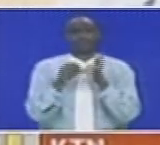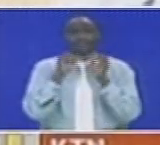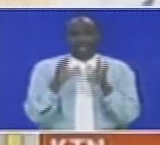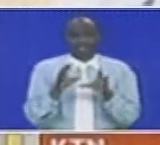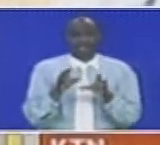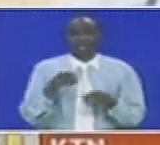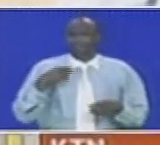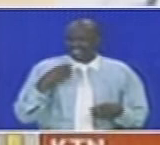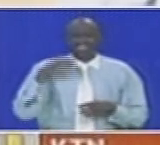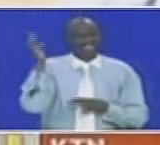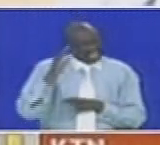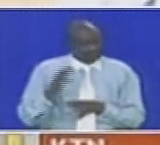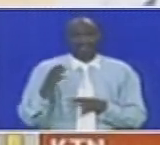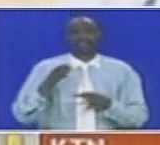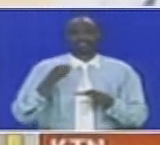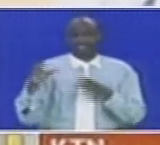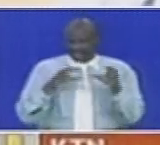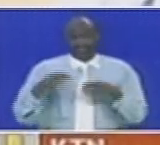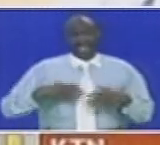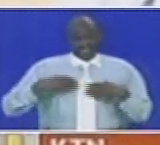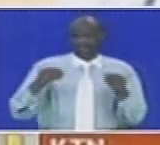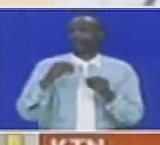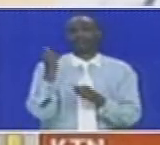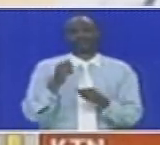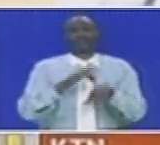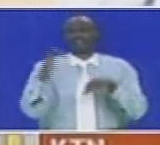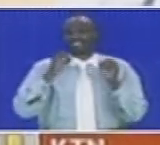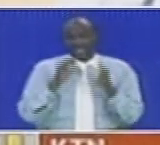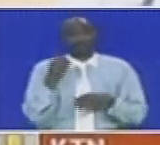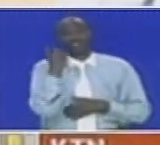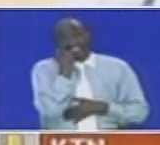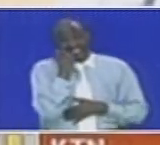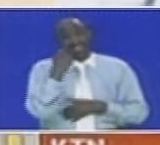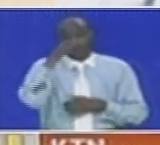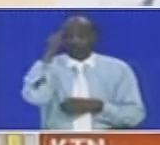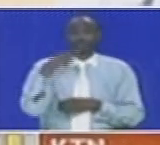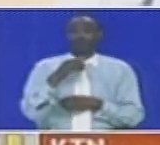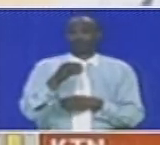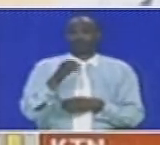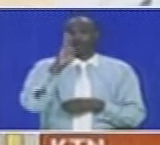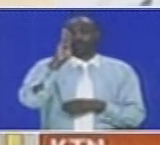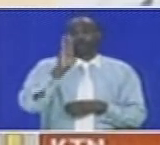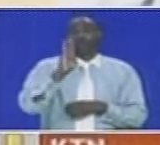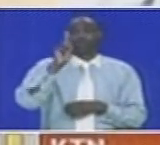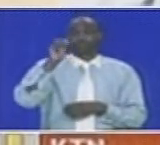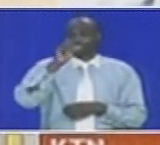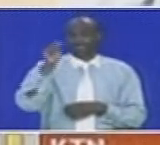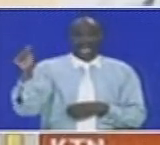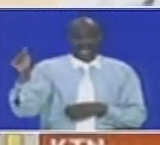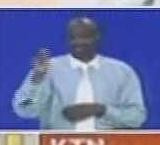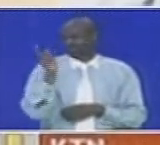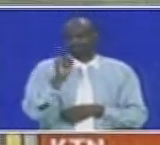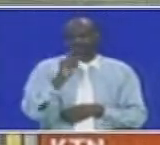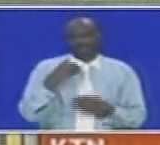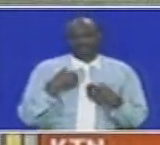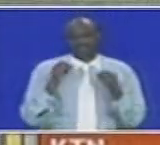mimi sijai dhoofika kiafya ama sijai kuwa mgonjwa nikaenda nikaambiwa ni busa na kunywa inaleta hiyo shida.